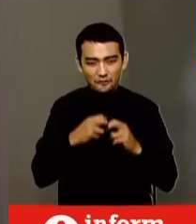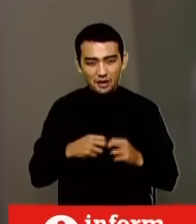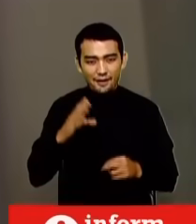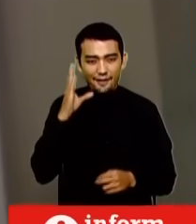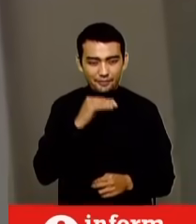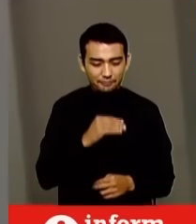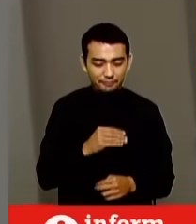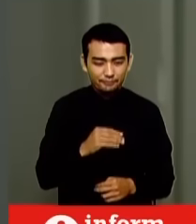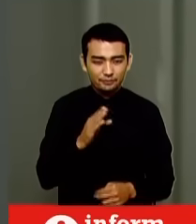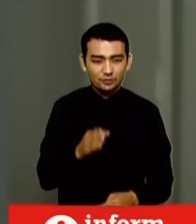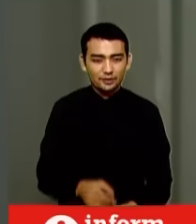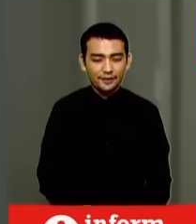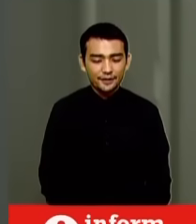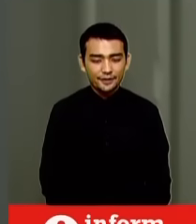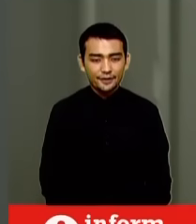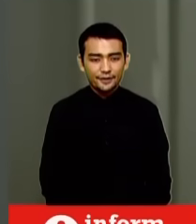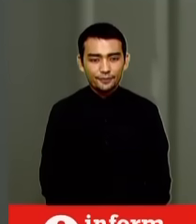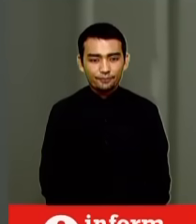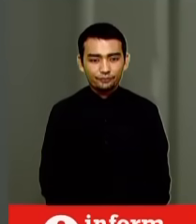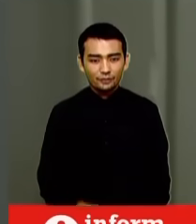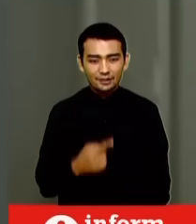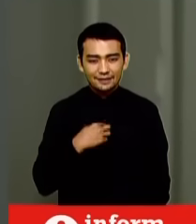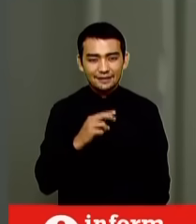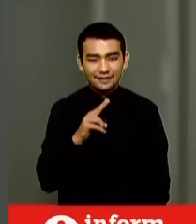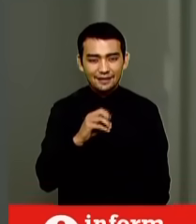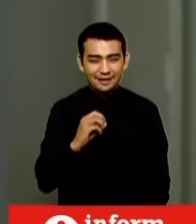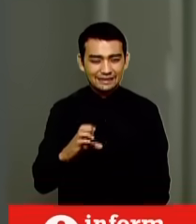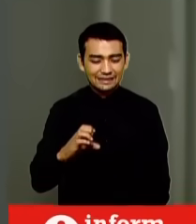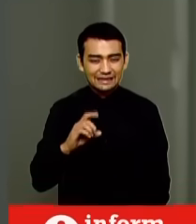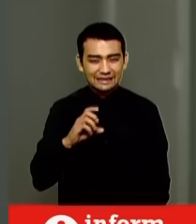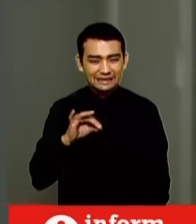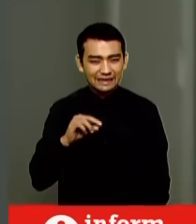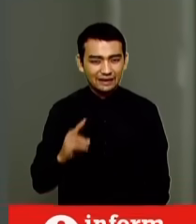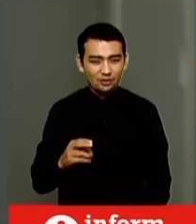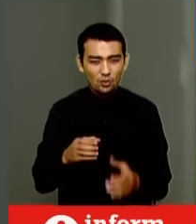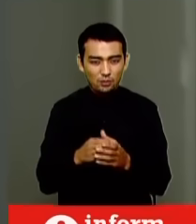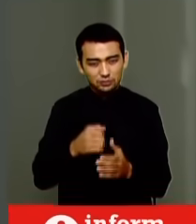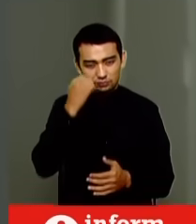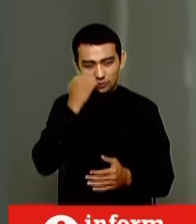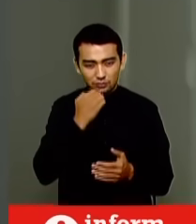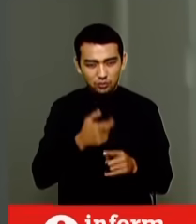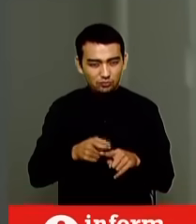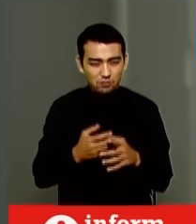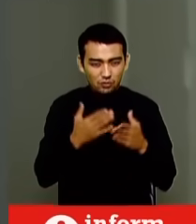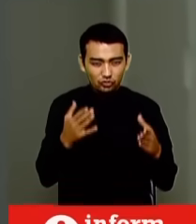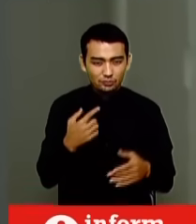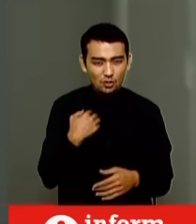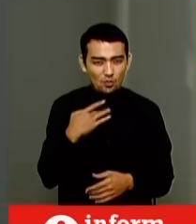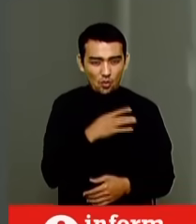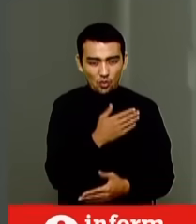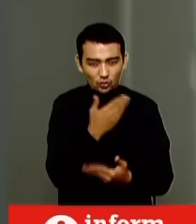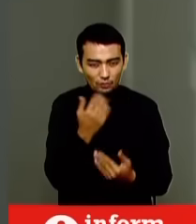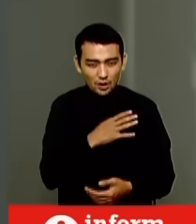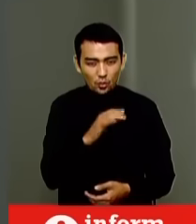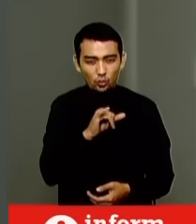тұрғылықты жерде көрсетілмек. Біз енді кастингке үлкен рахмет айтамыз. Бізде көп нәрселер жоқ болған. УЗИ